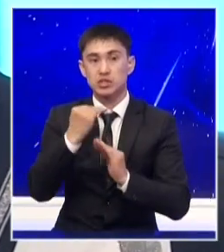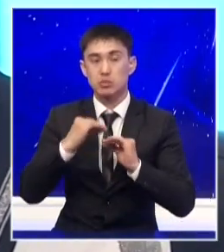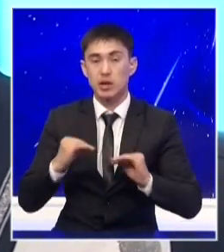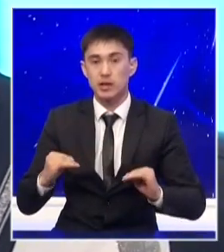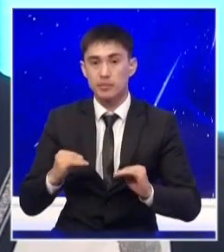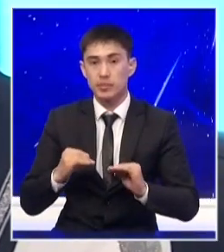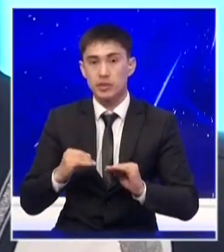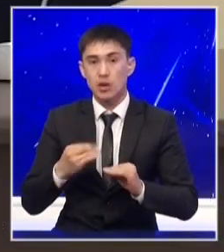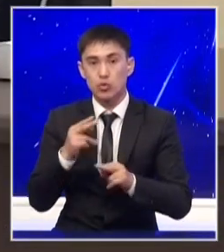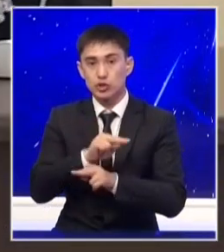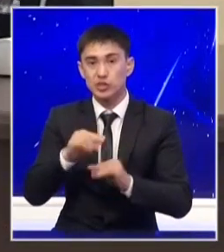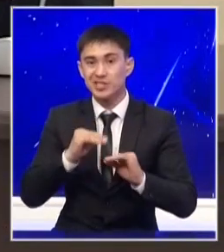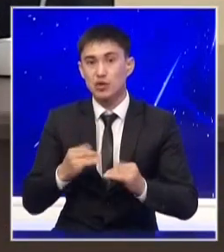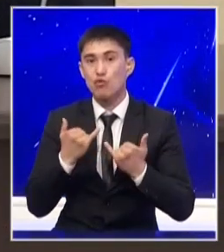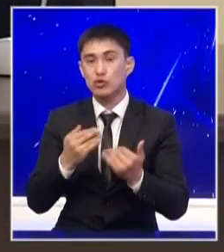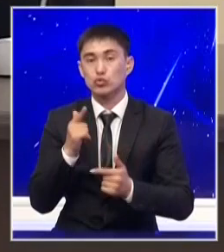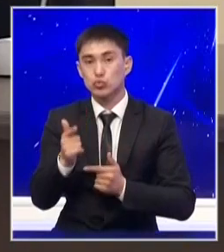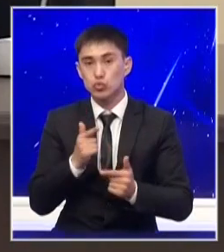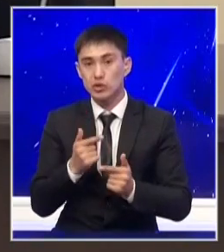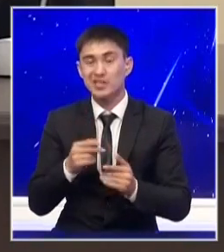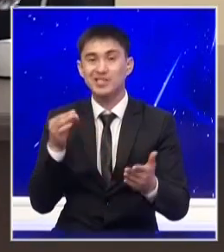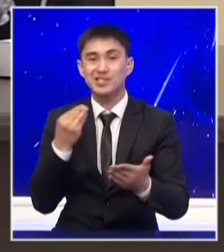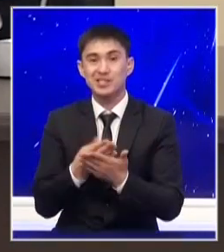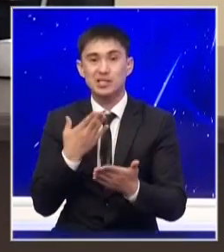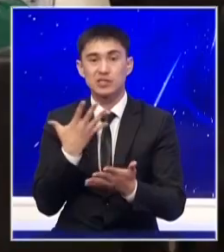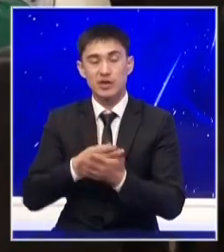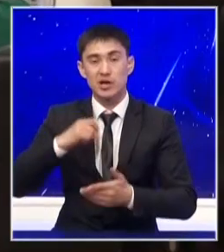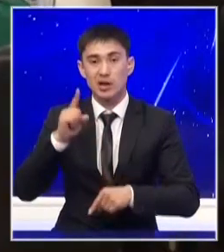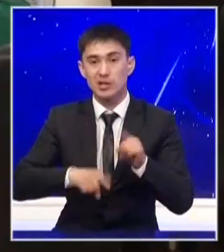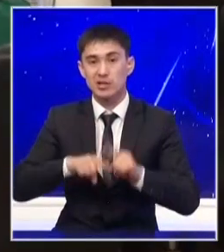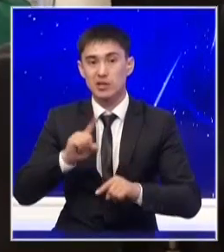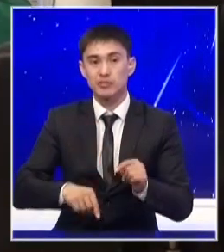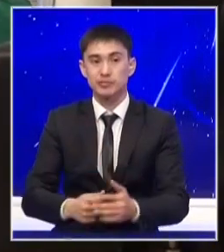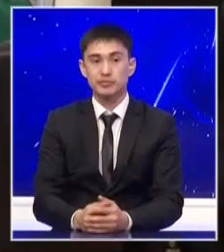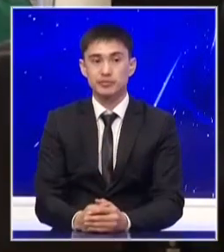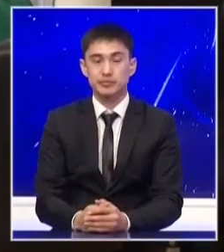поколение, научить детей уважать друг друга и ценить своих родителей.